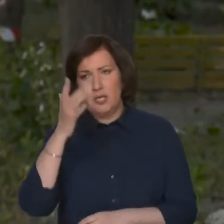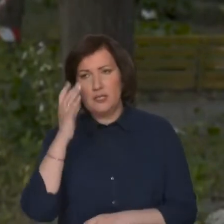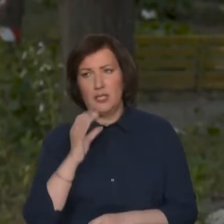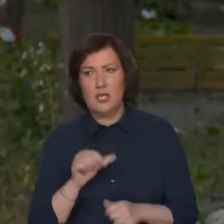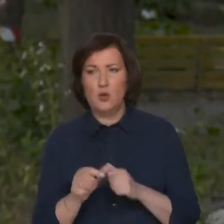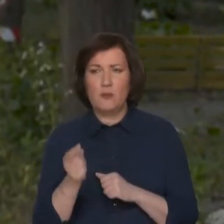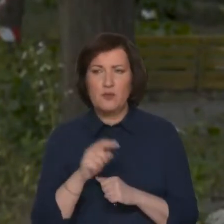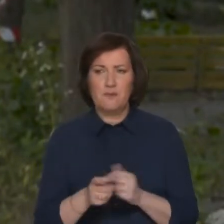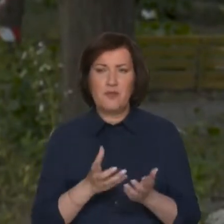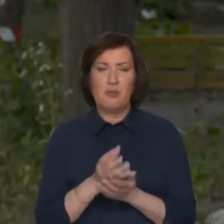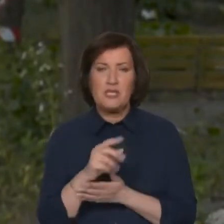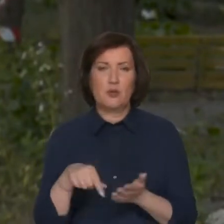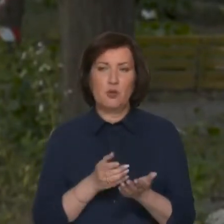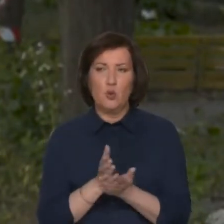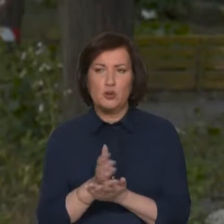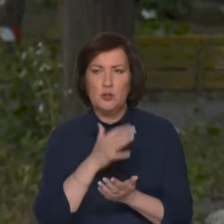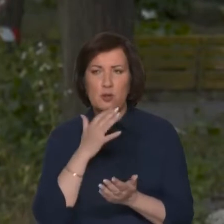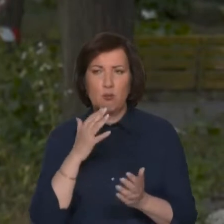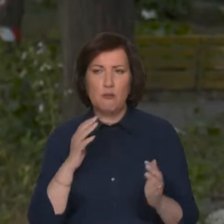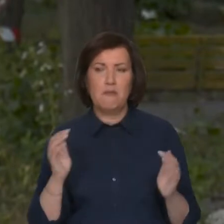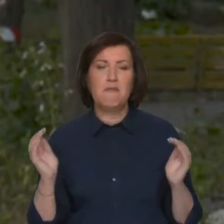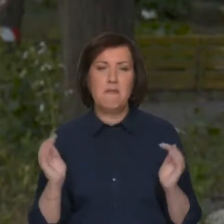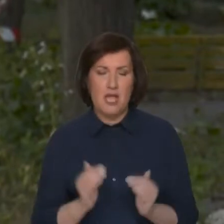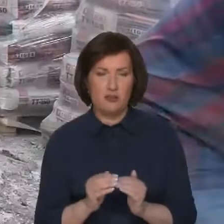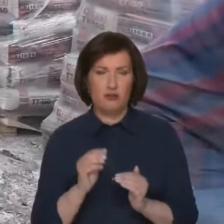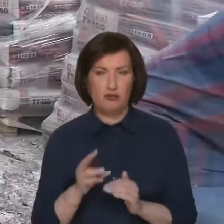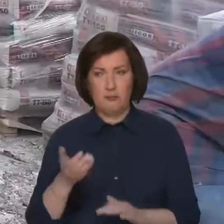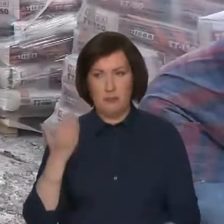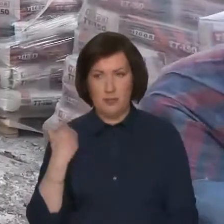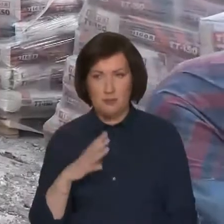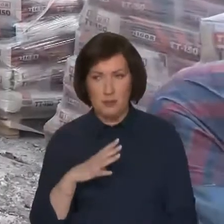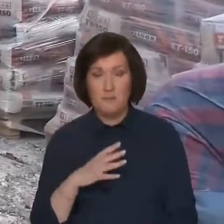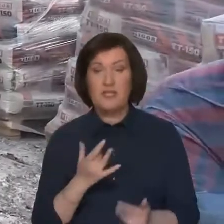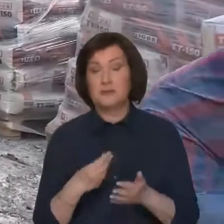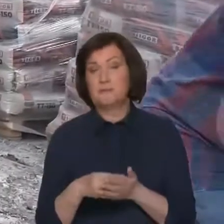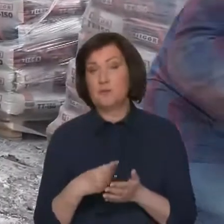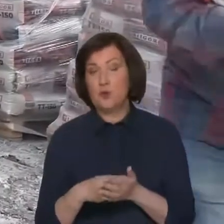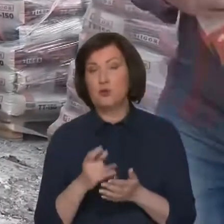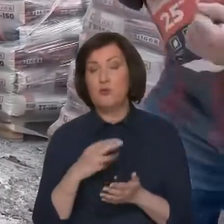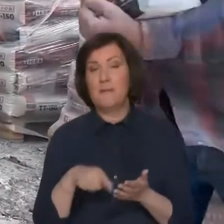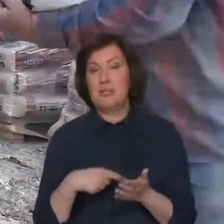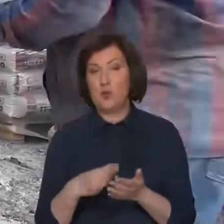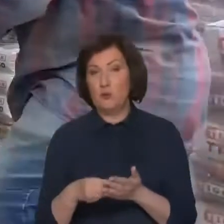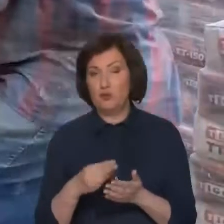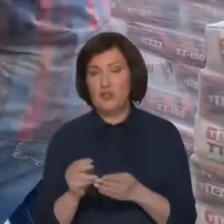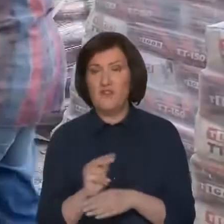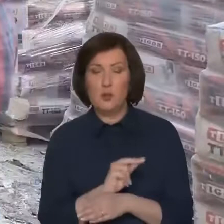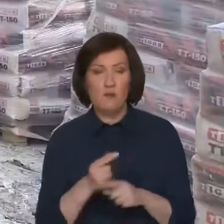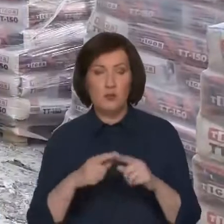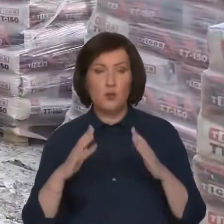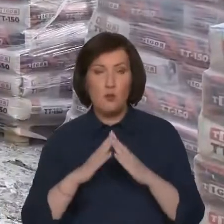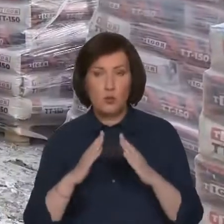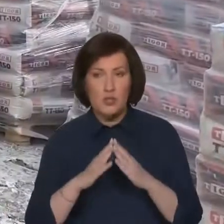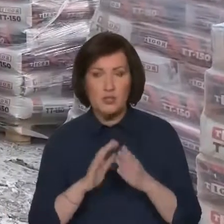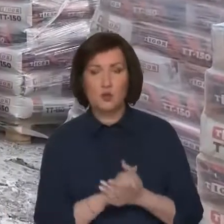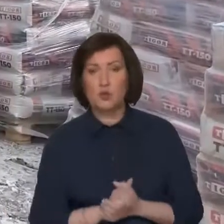і, крім того, платити за комунальні послуги намного-намного менше, ніж було. Скільки грошей коштуватиме міському бюджету відновлення цього